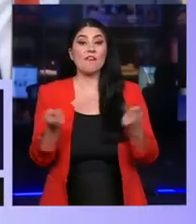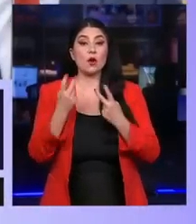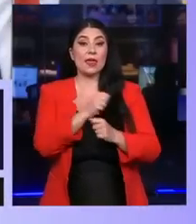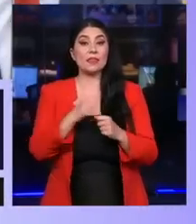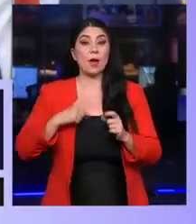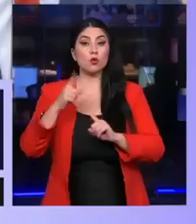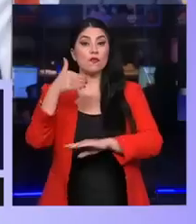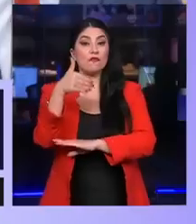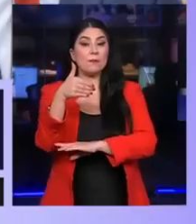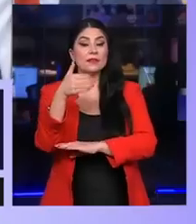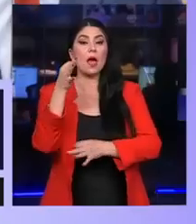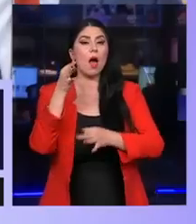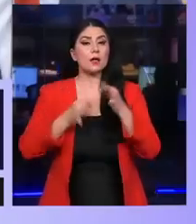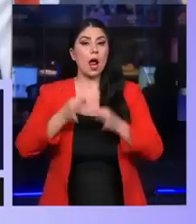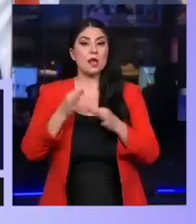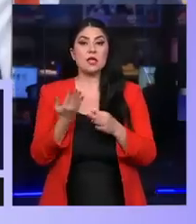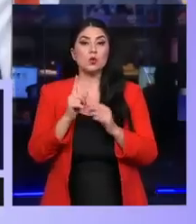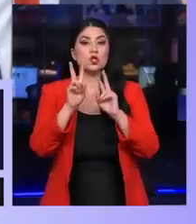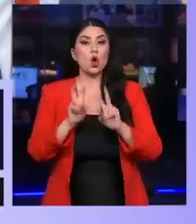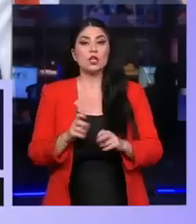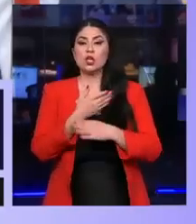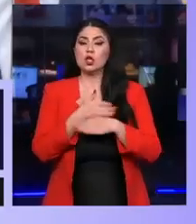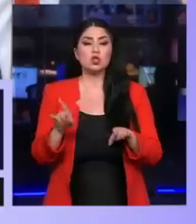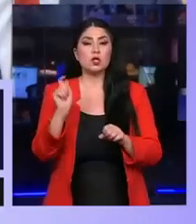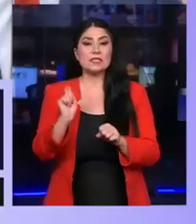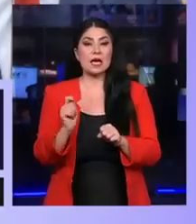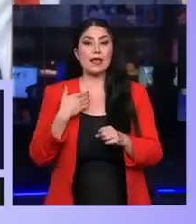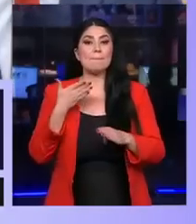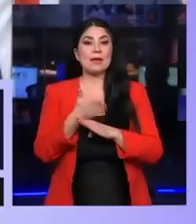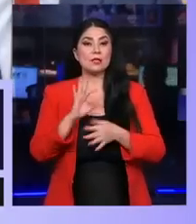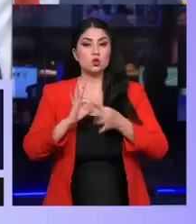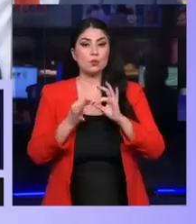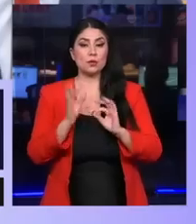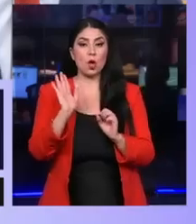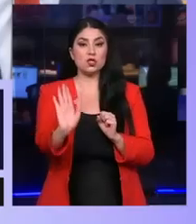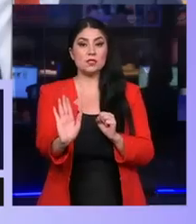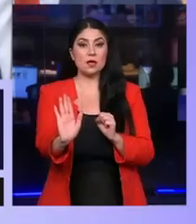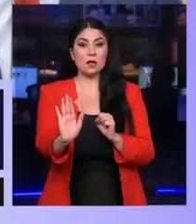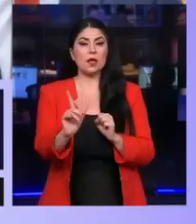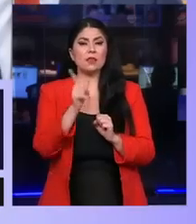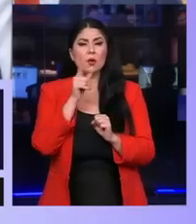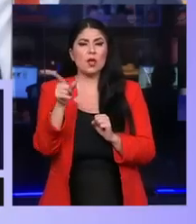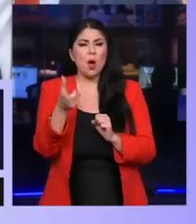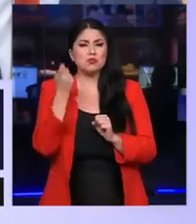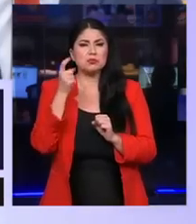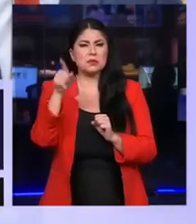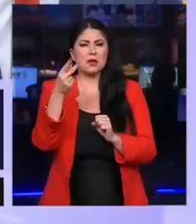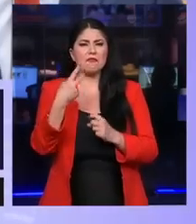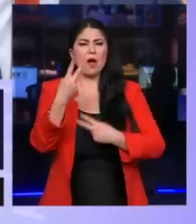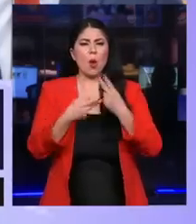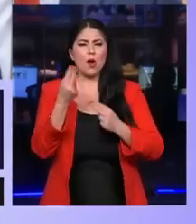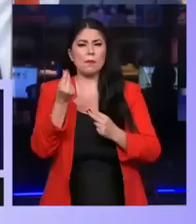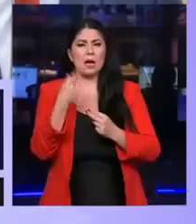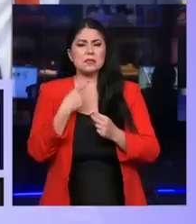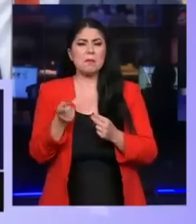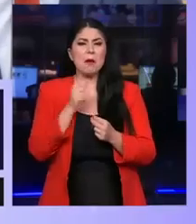a unor firme de consultanță care nu sunt controlate din nicio țară implicată în subiectul ăsta. De unde au scos ei suma aceea care